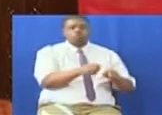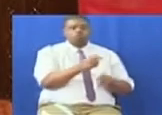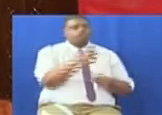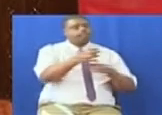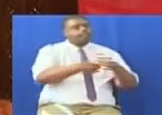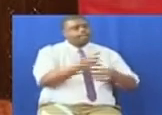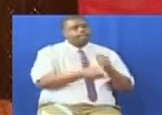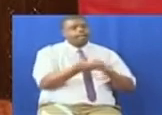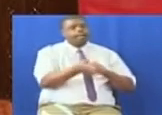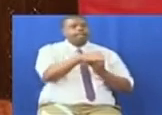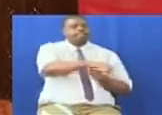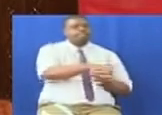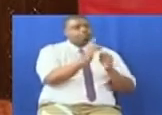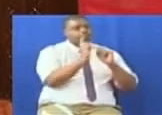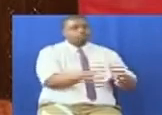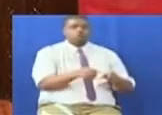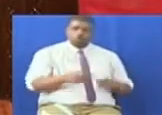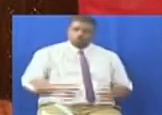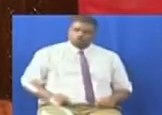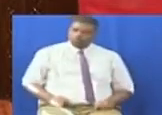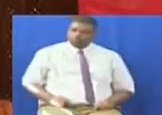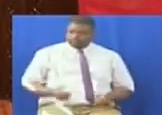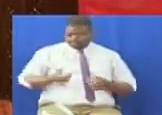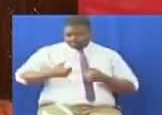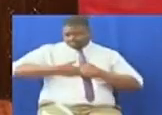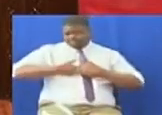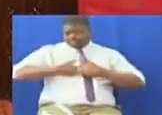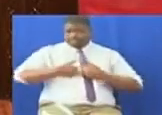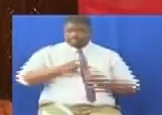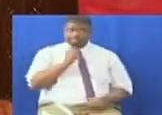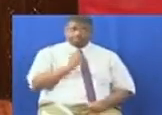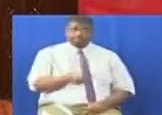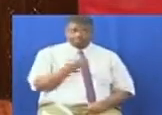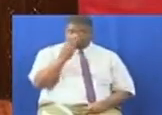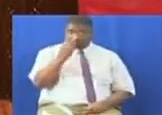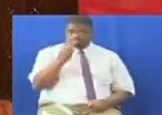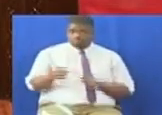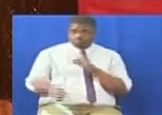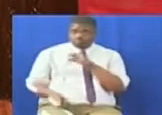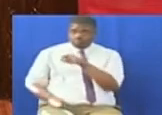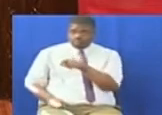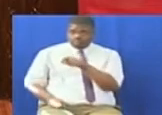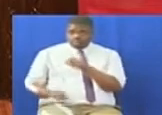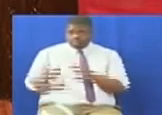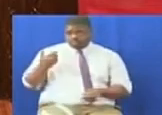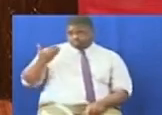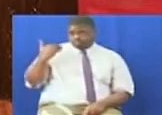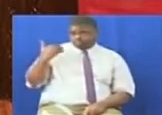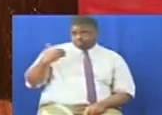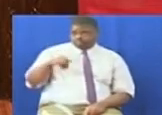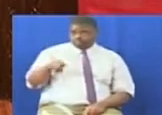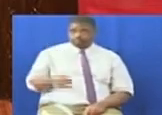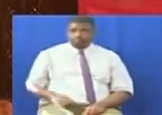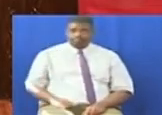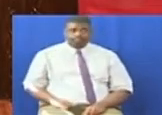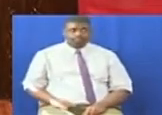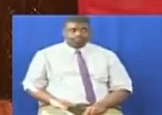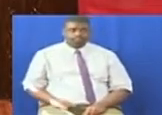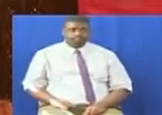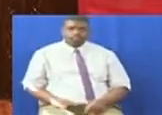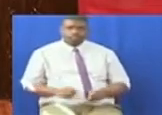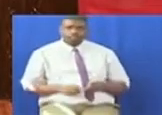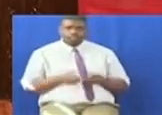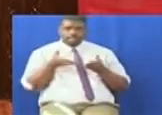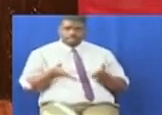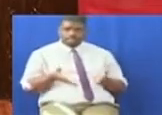Mheshimiwa Spika, mimi namuona Rais Magufuli tofauti na nilivyokuwa huko nyuma. Leo